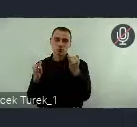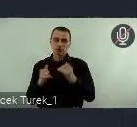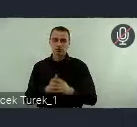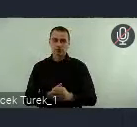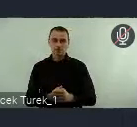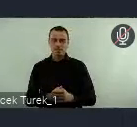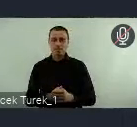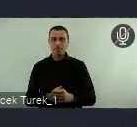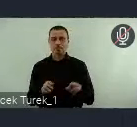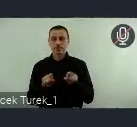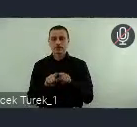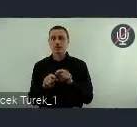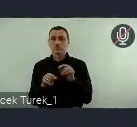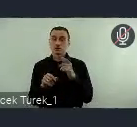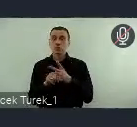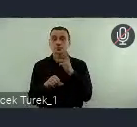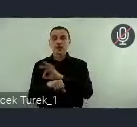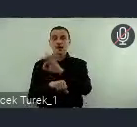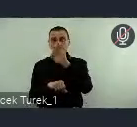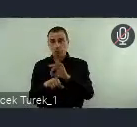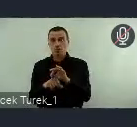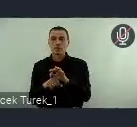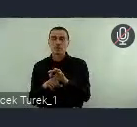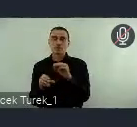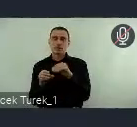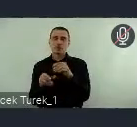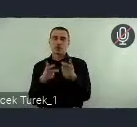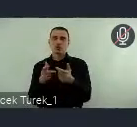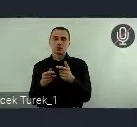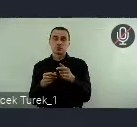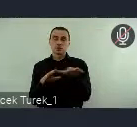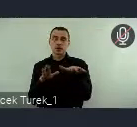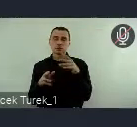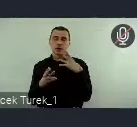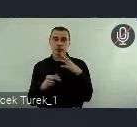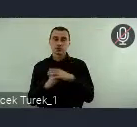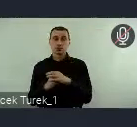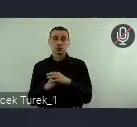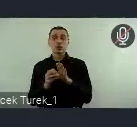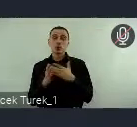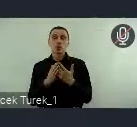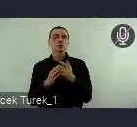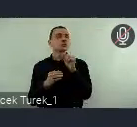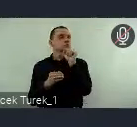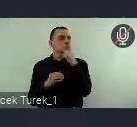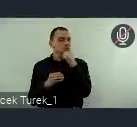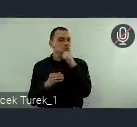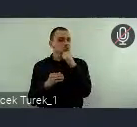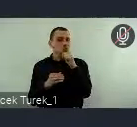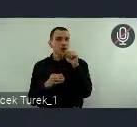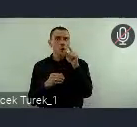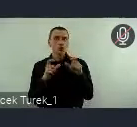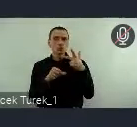miejscach dostępny architektonicznie I to jest też tak że póki Mamy małą grupę odbiorców tak jak ta grupa seniorów którzy chodzą na